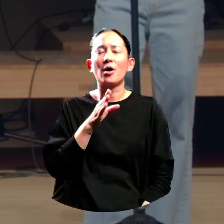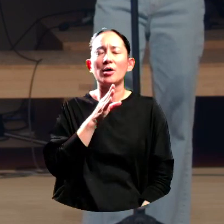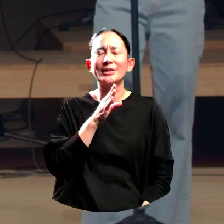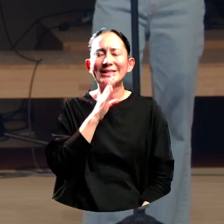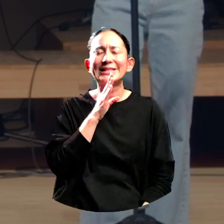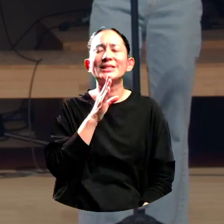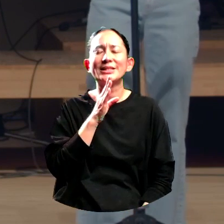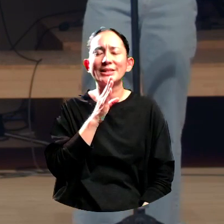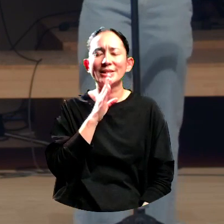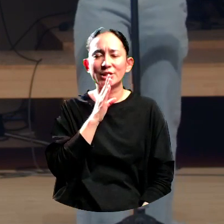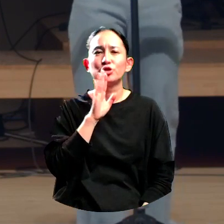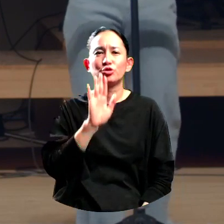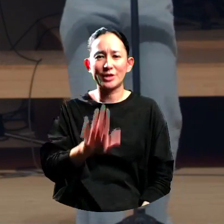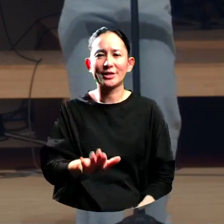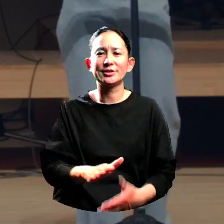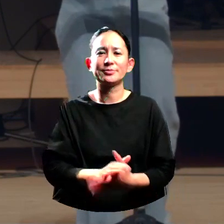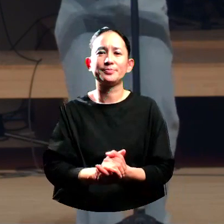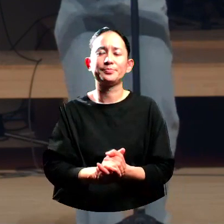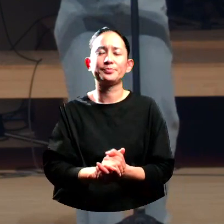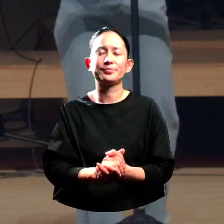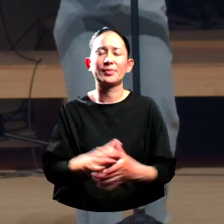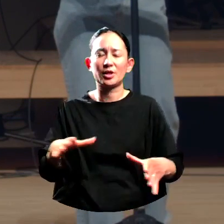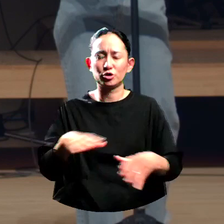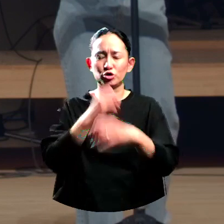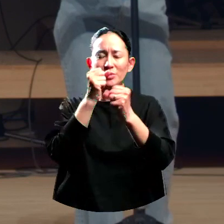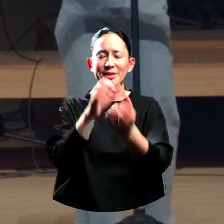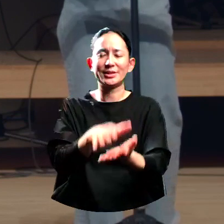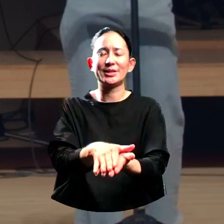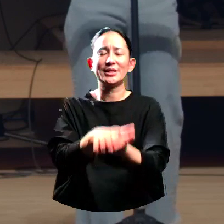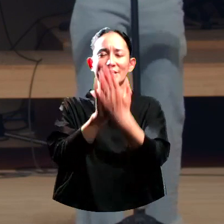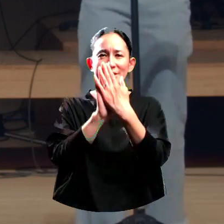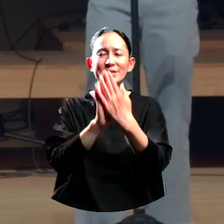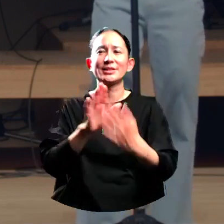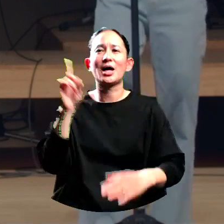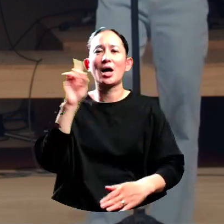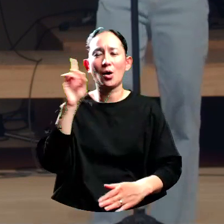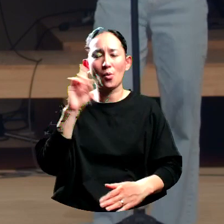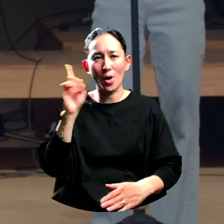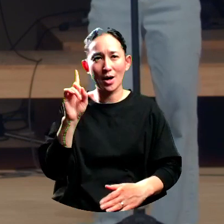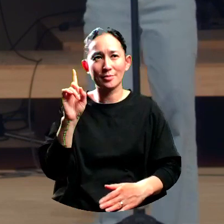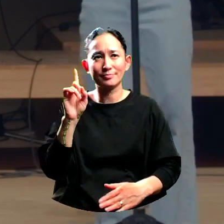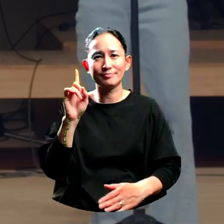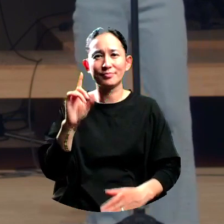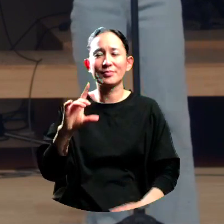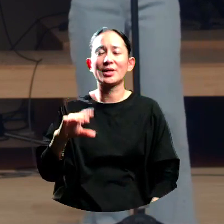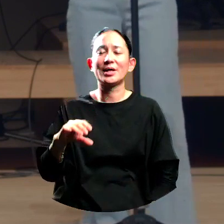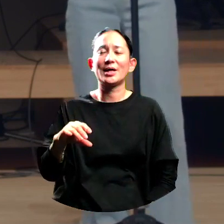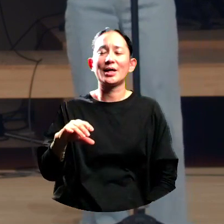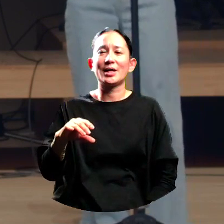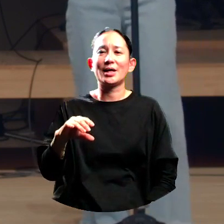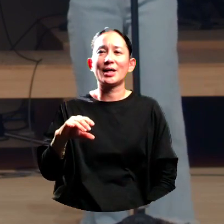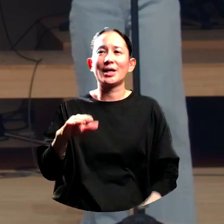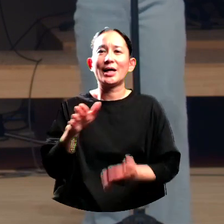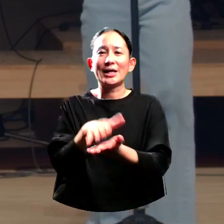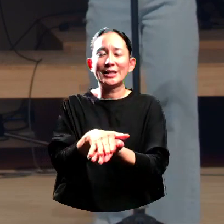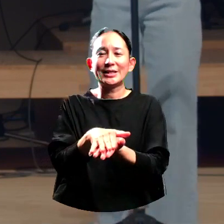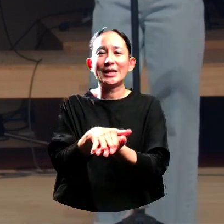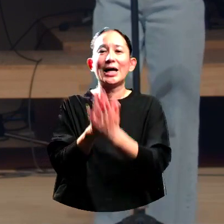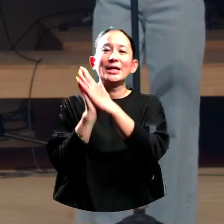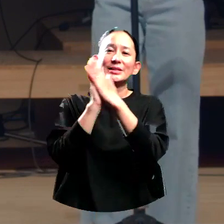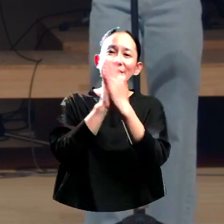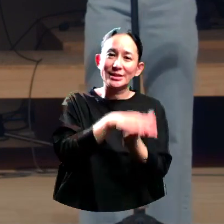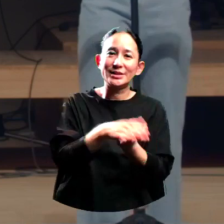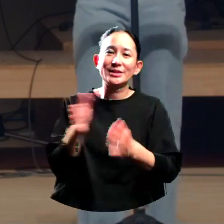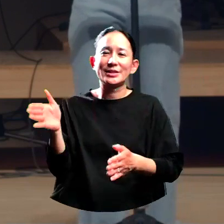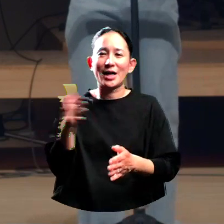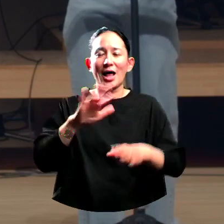fact and the truth. つまりイースターというのは起死回生のストーリーなんです。 Easter is a story of